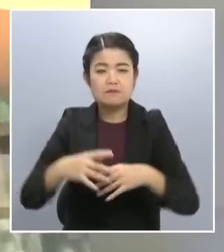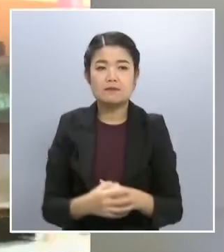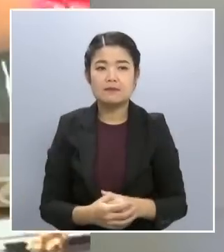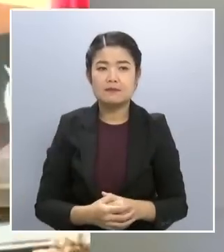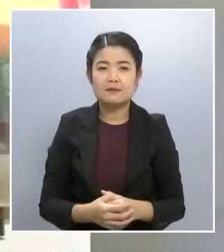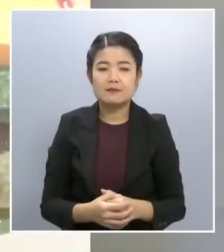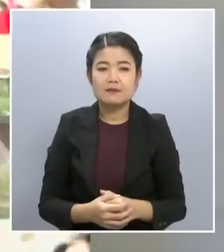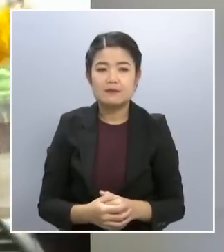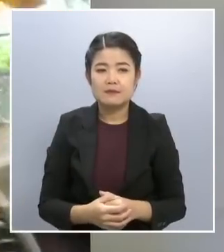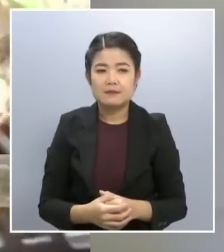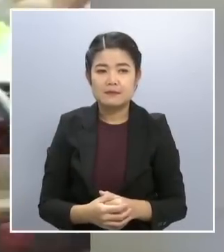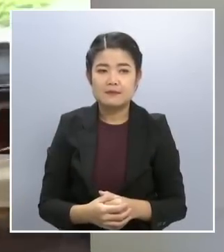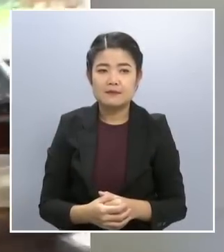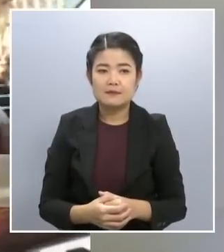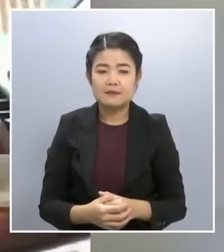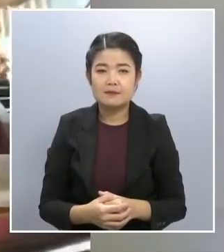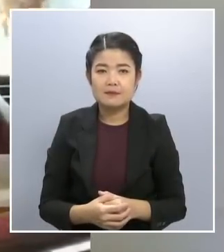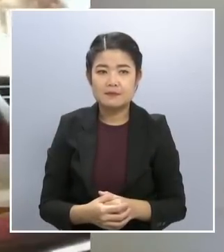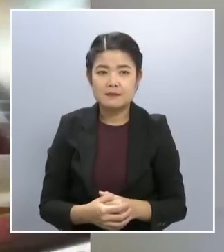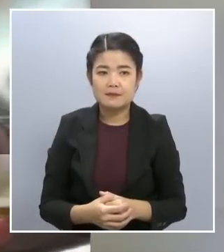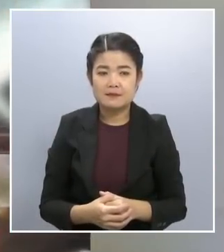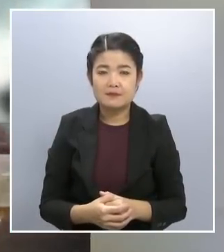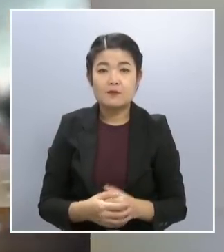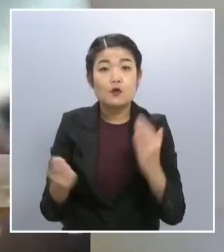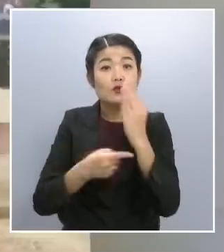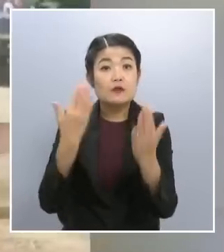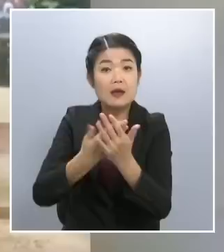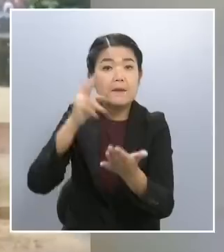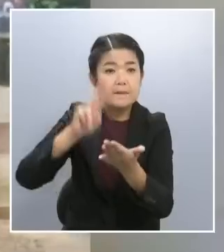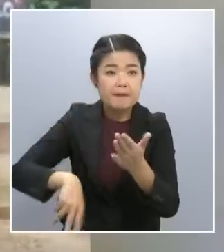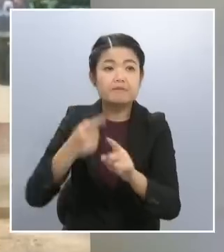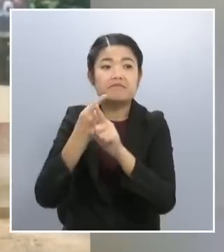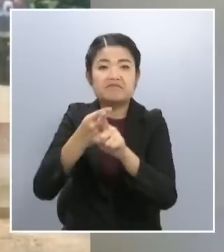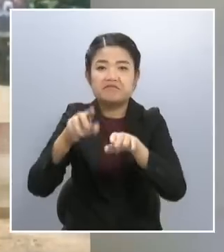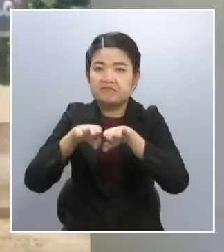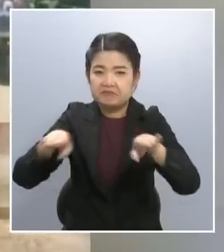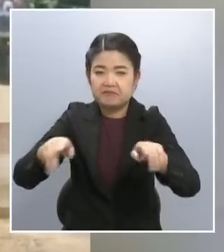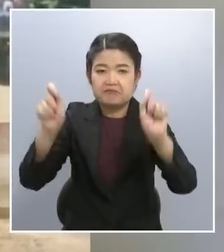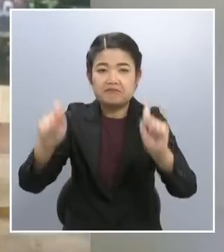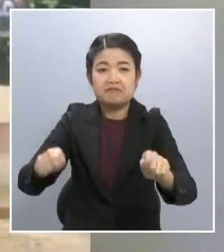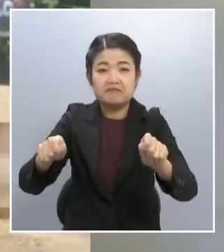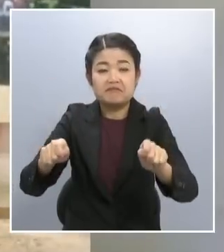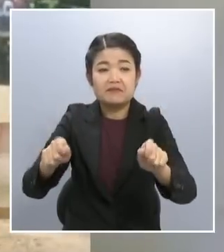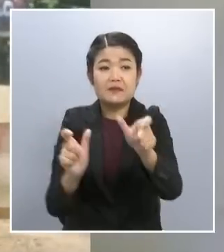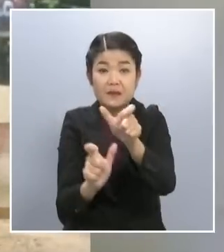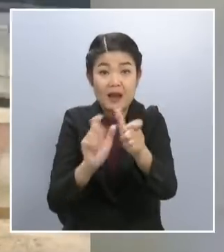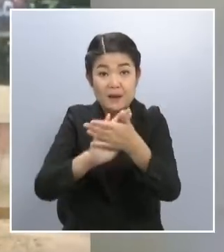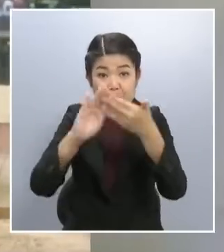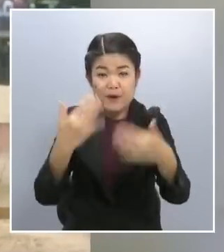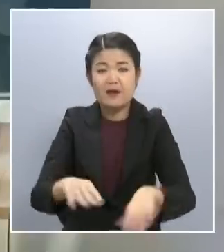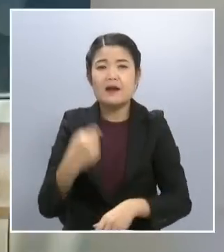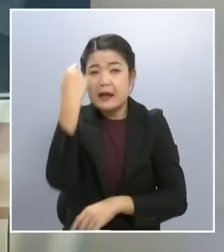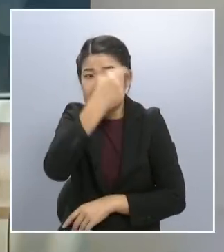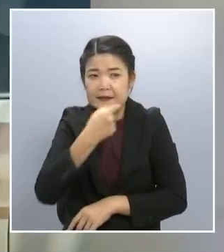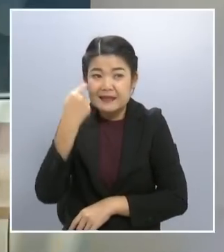ท่าอากาศยานไทยจำกัดมหาชนนะคะก็ได้ลงโทษปรับตามเงื่อนไขที่กำหนดไว้ในสัญญาแล้วก็กำชับให้ผู้ได้รับ